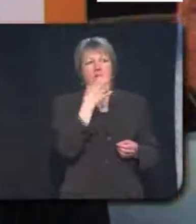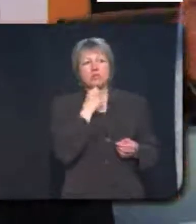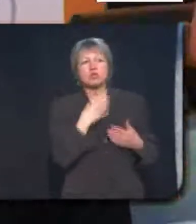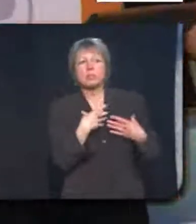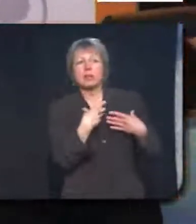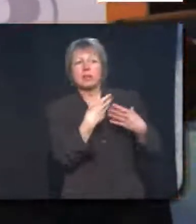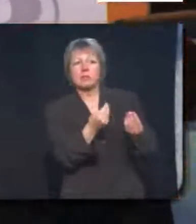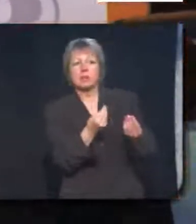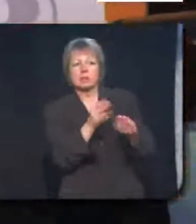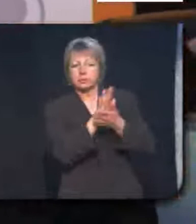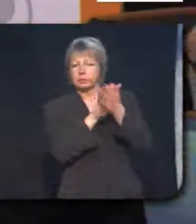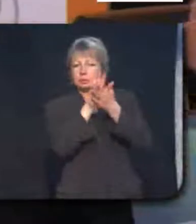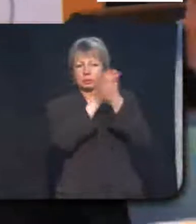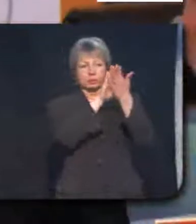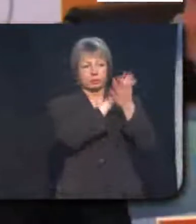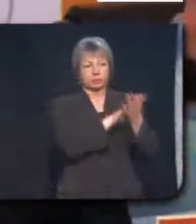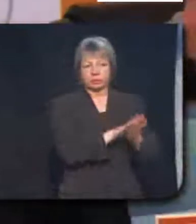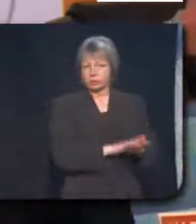und